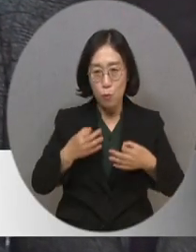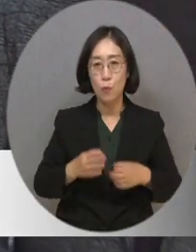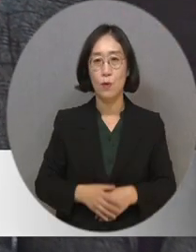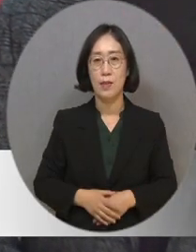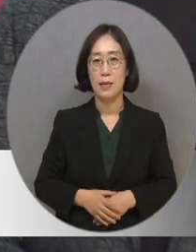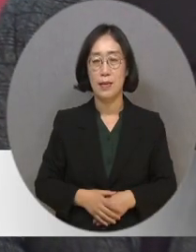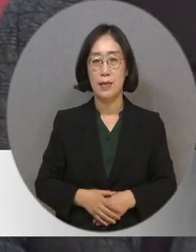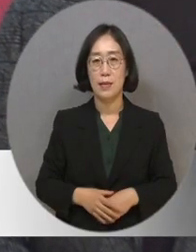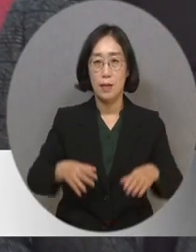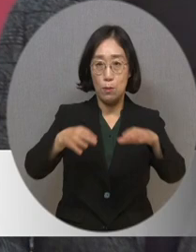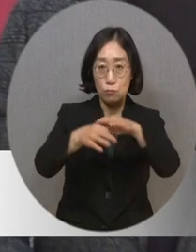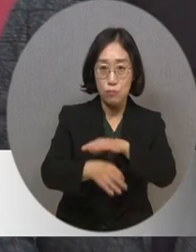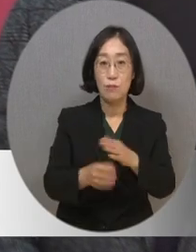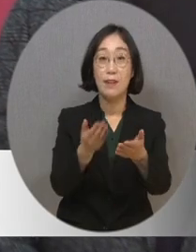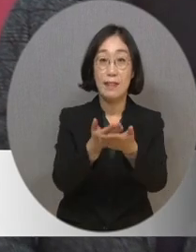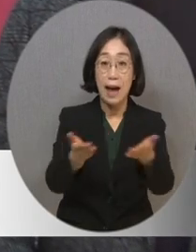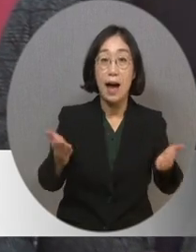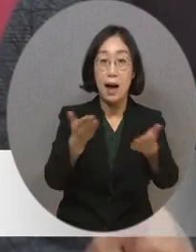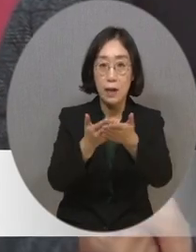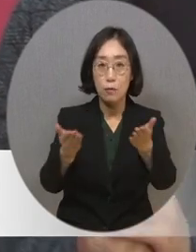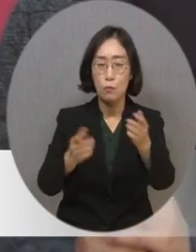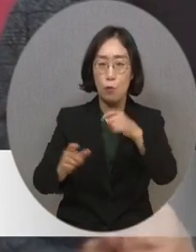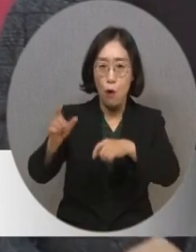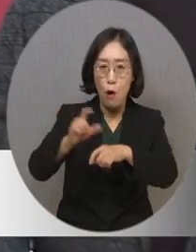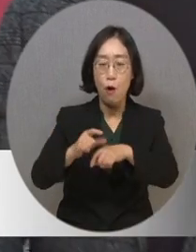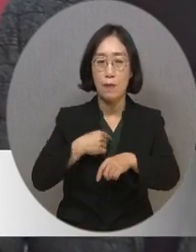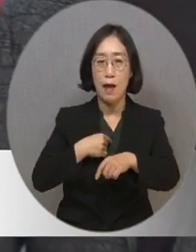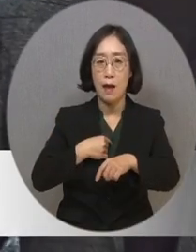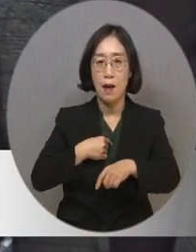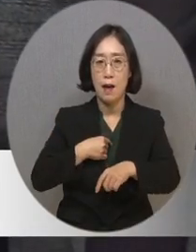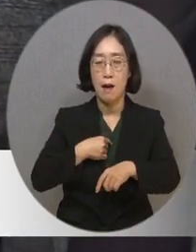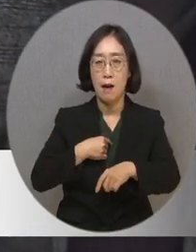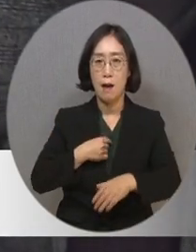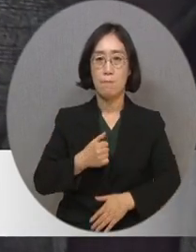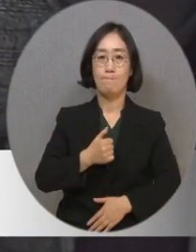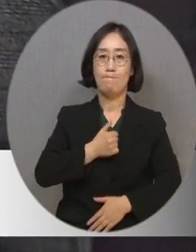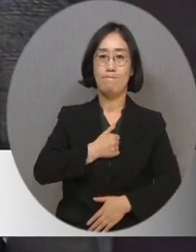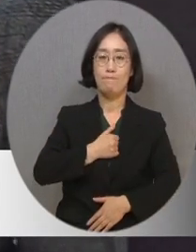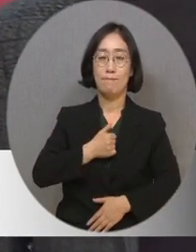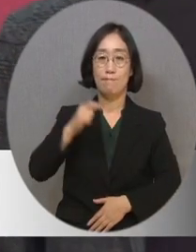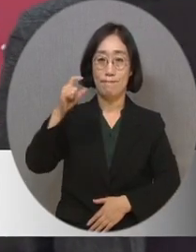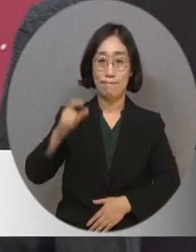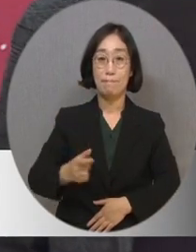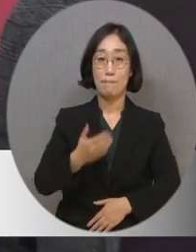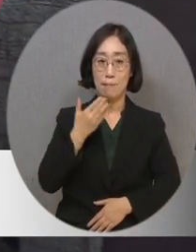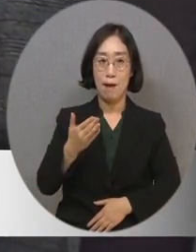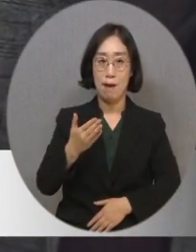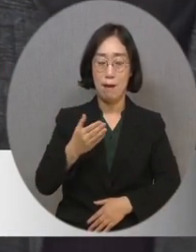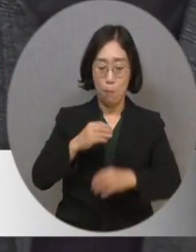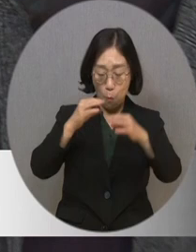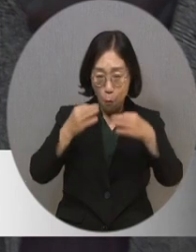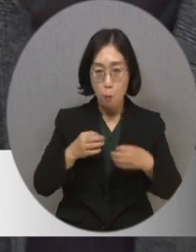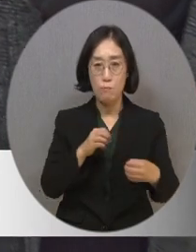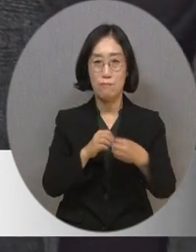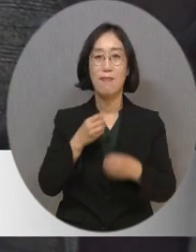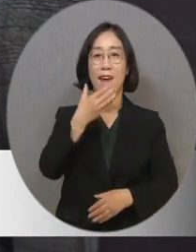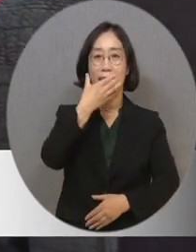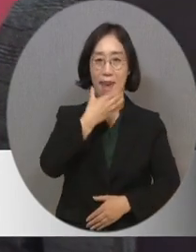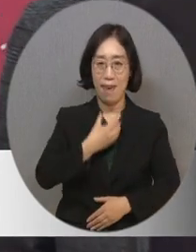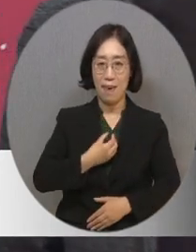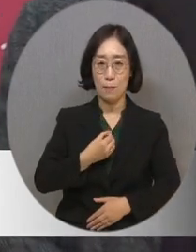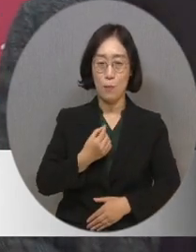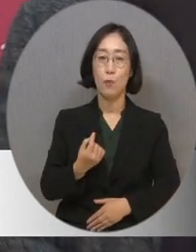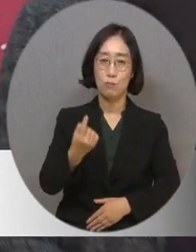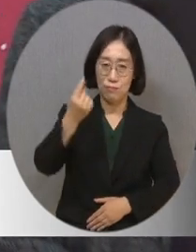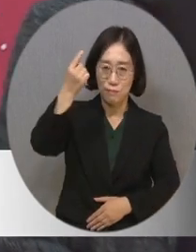이 나눔을 통해서 훨씬 더 저의 가치가 상승되고 그러므로써 제 행복이 많이 올라가고 있는 것